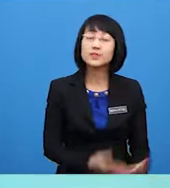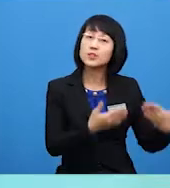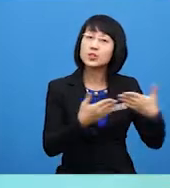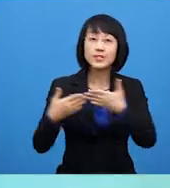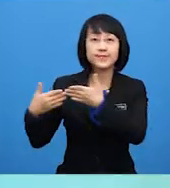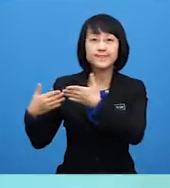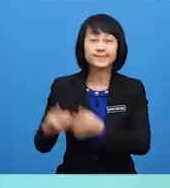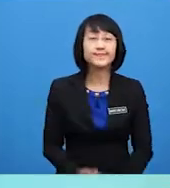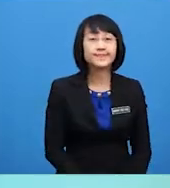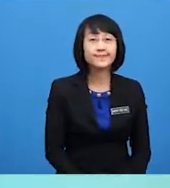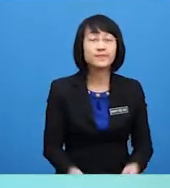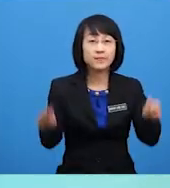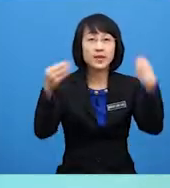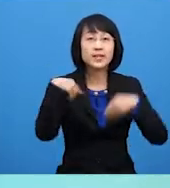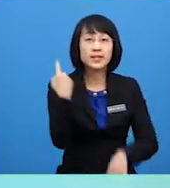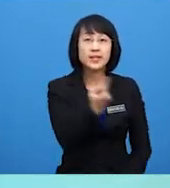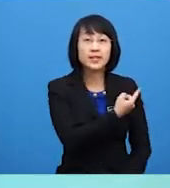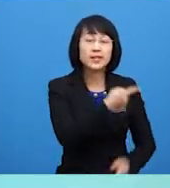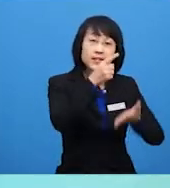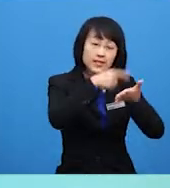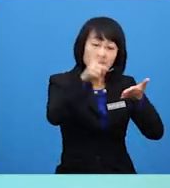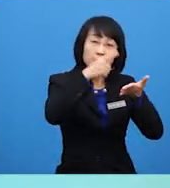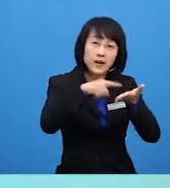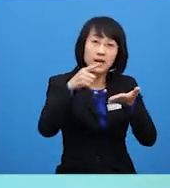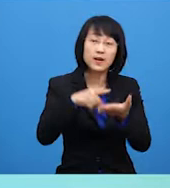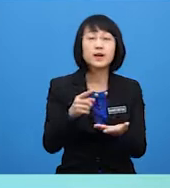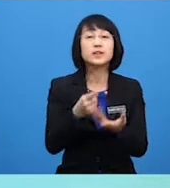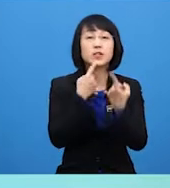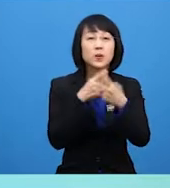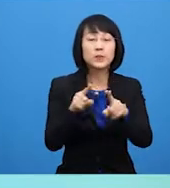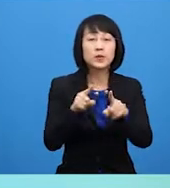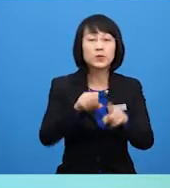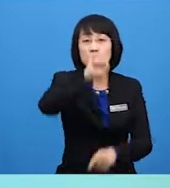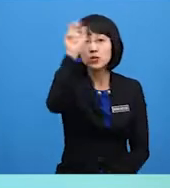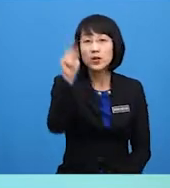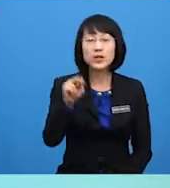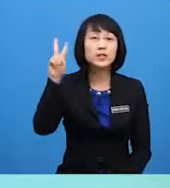Seterusnya, mari kita semak jawapan bagi soalan kedua.